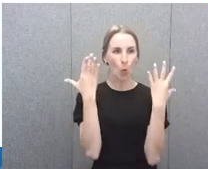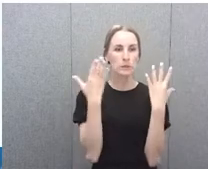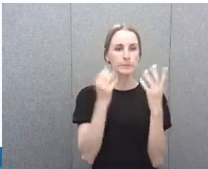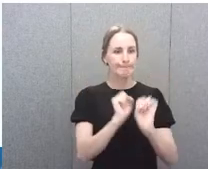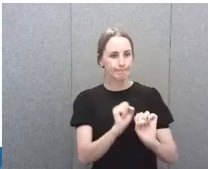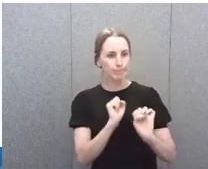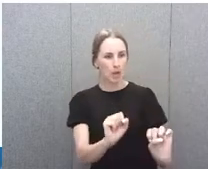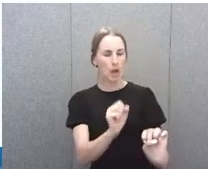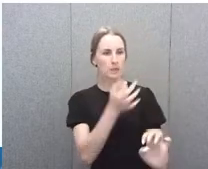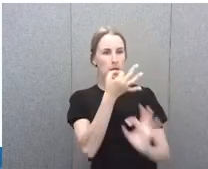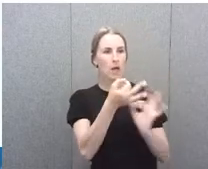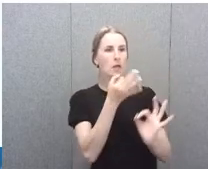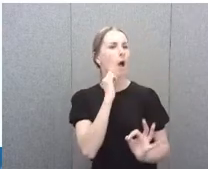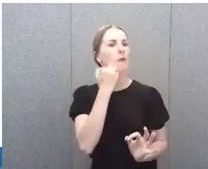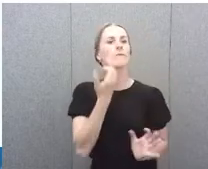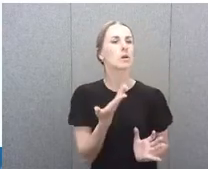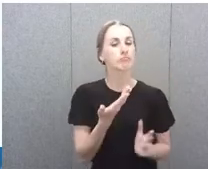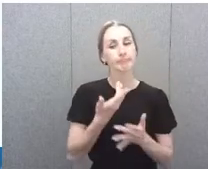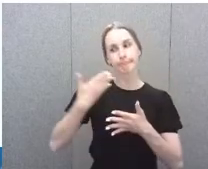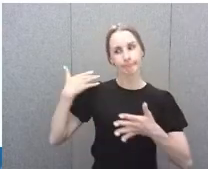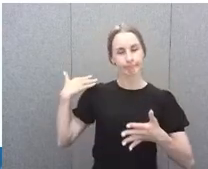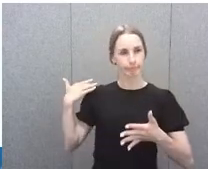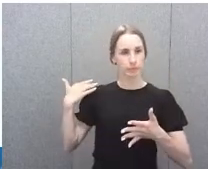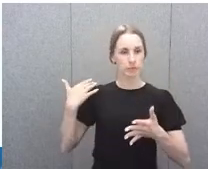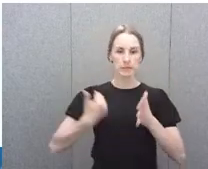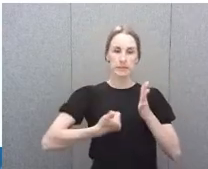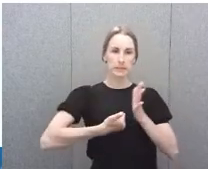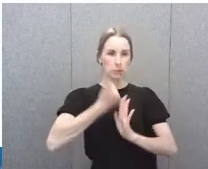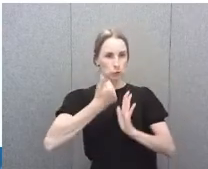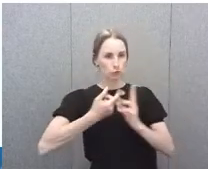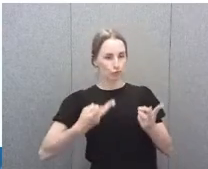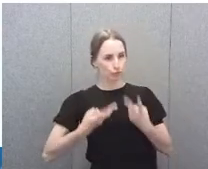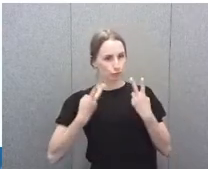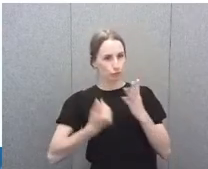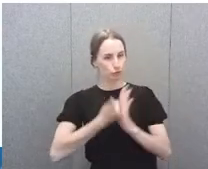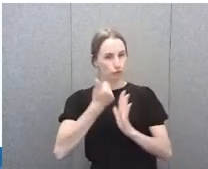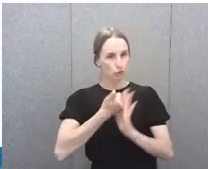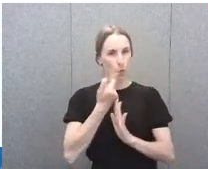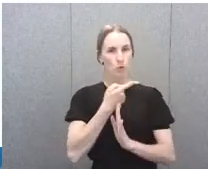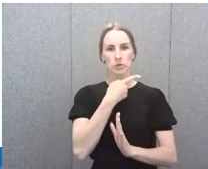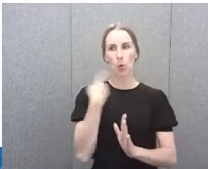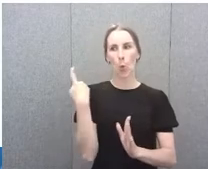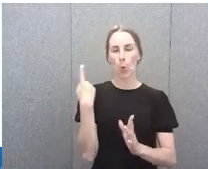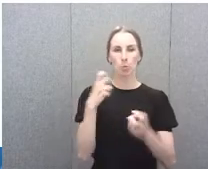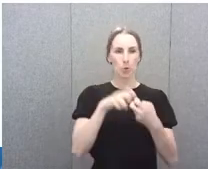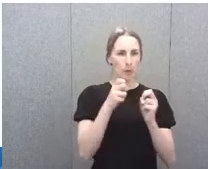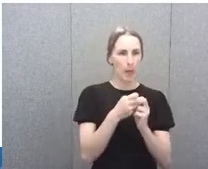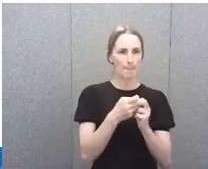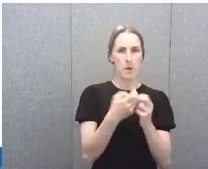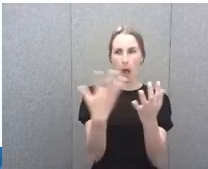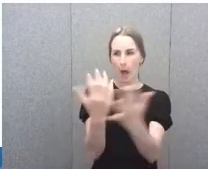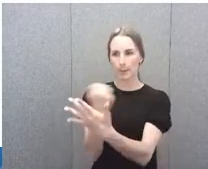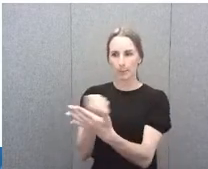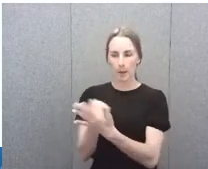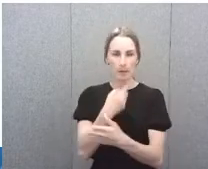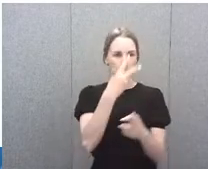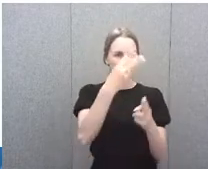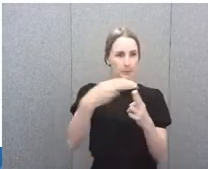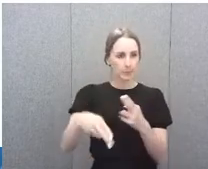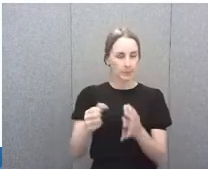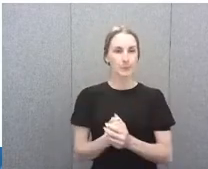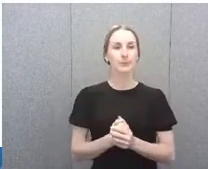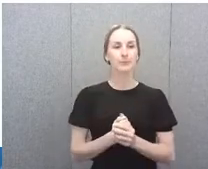нужна определенная терапия, которая позволила бы нам сказать о том, что мы уже сделали, что мы превзошли, и чтобы мы могли